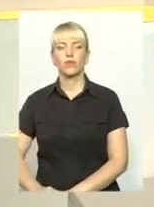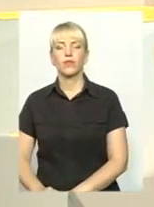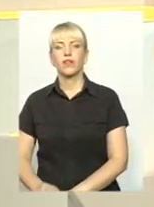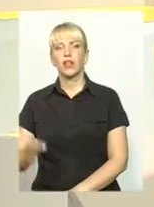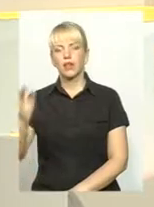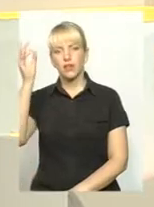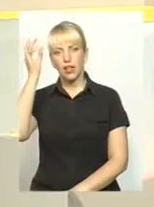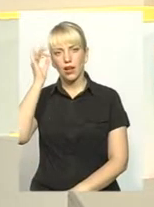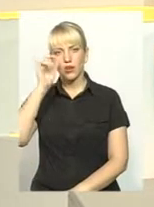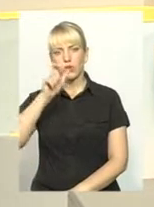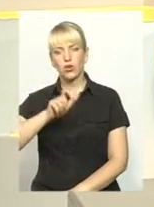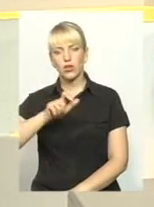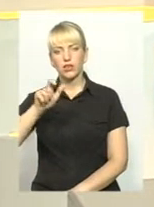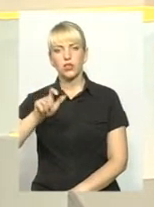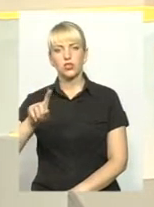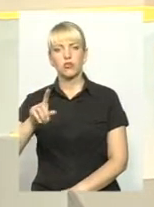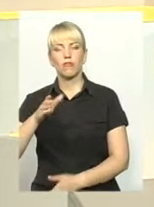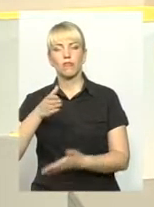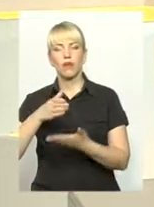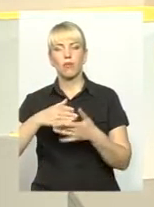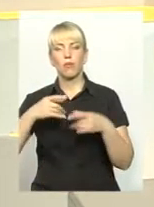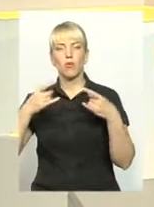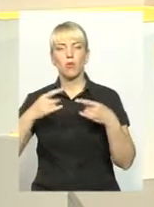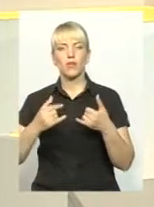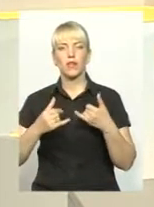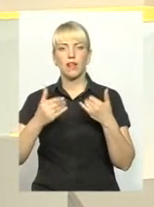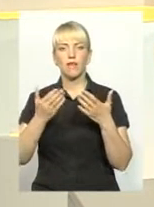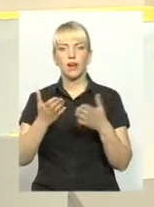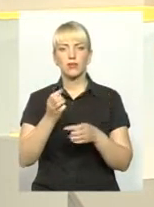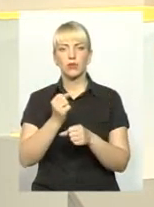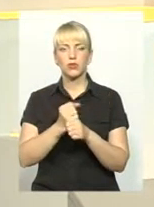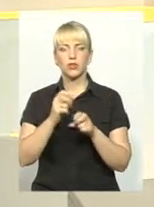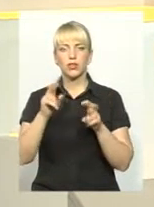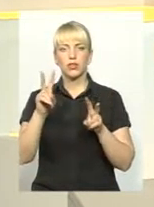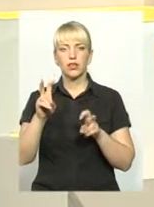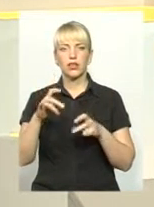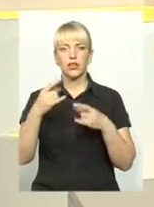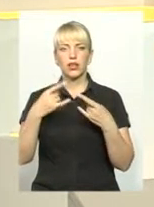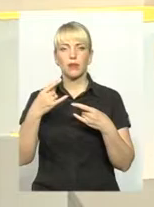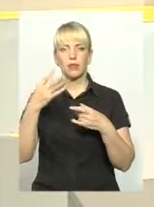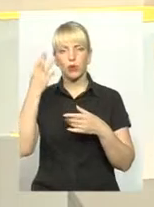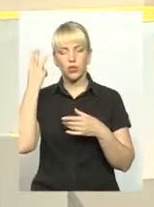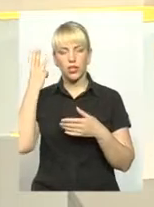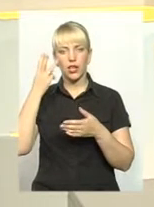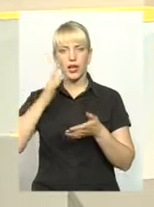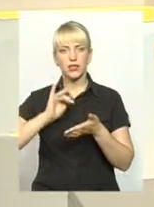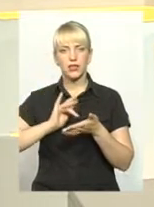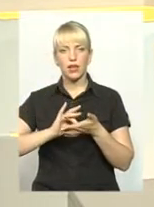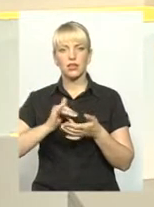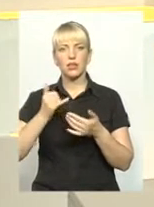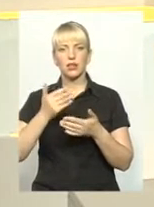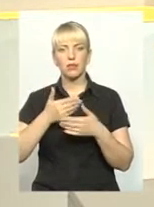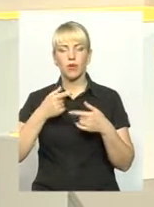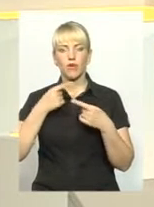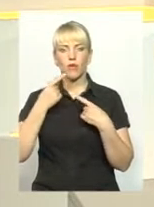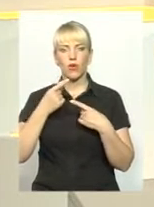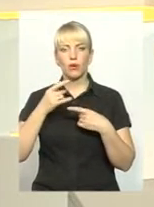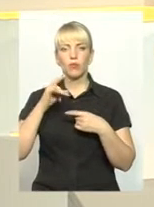Нагадую телеглядачам, що у прямому ефірі для вас працює тема на телеканалі «Поділля Центр». І нині говоримо